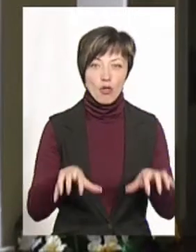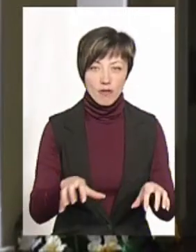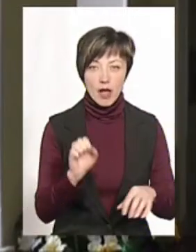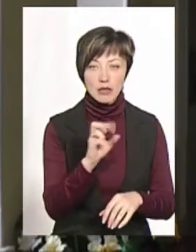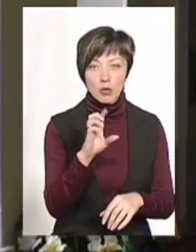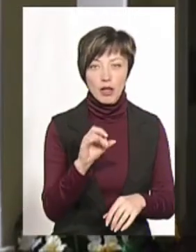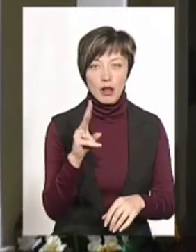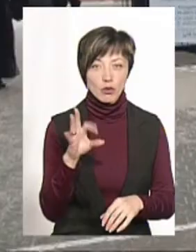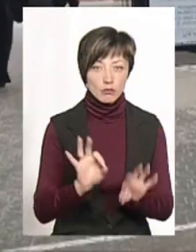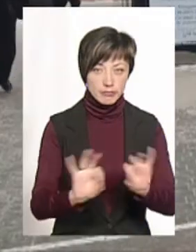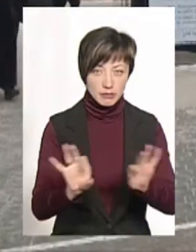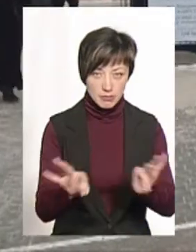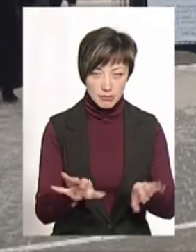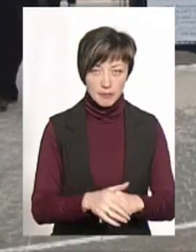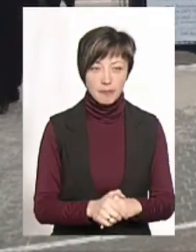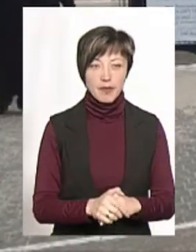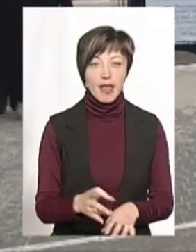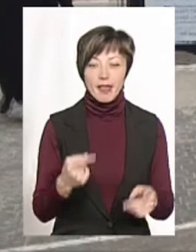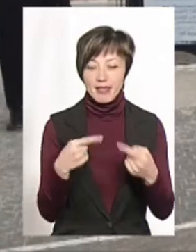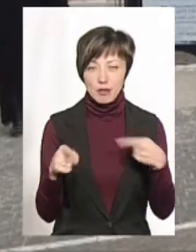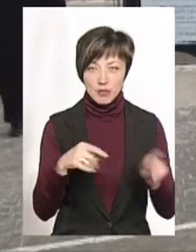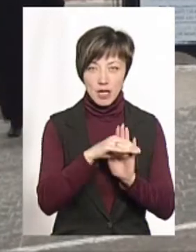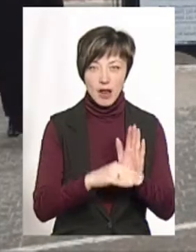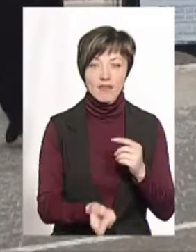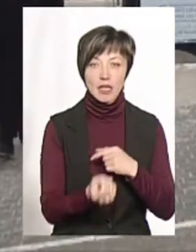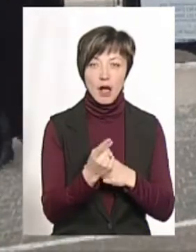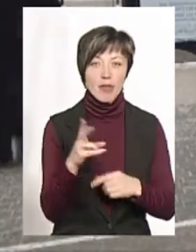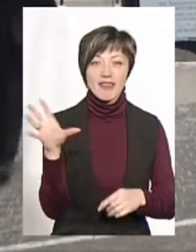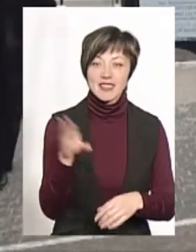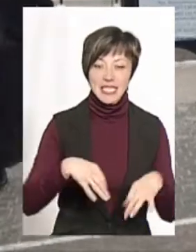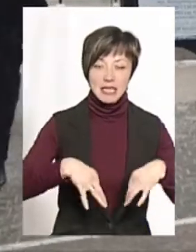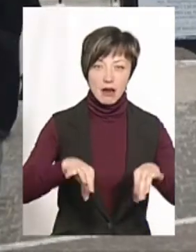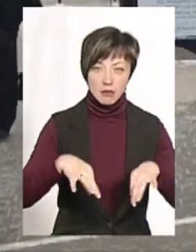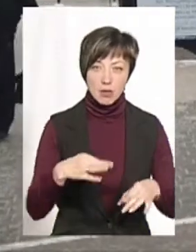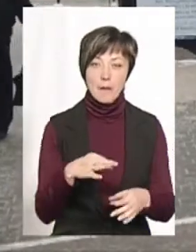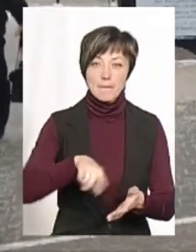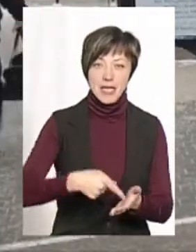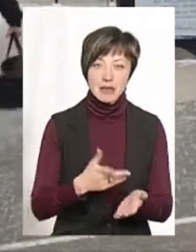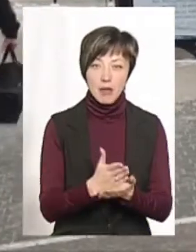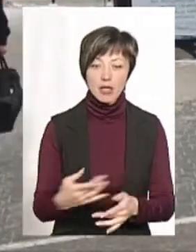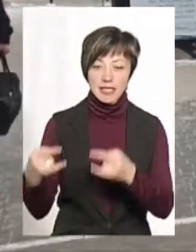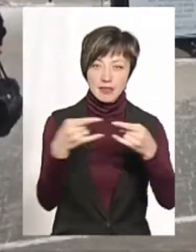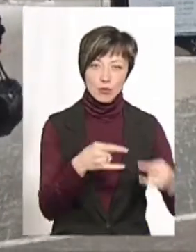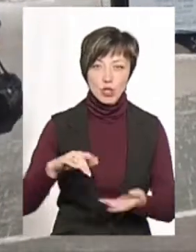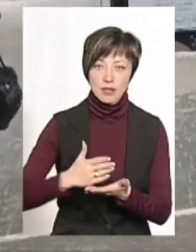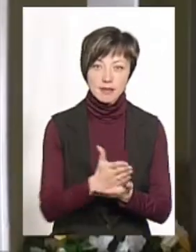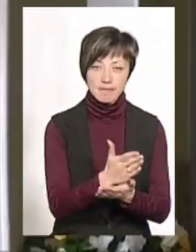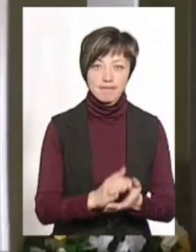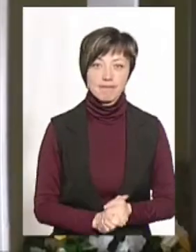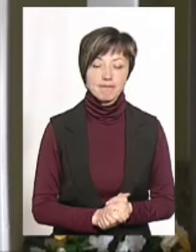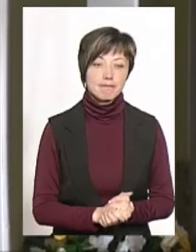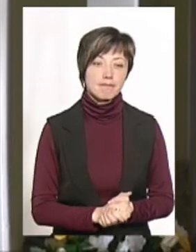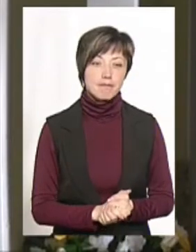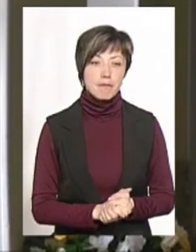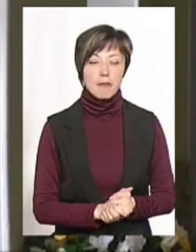Андрій Бондаренко пояснює, невідповідність до графіків виникає тому, що не всі транспортні засоби міста обладнані навігаційними системами.